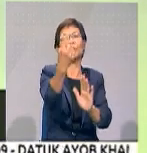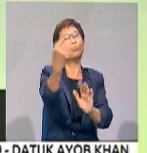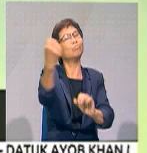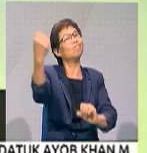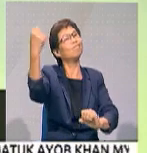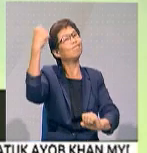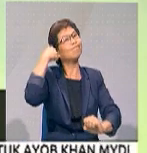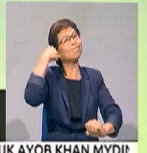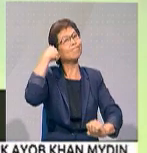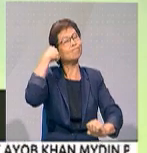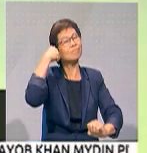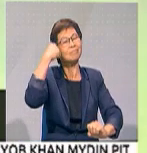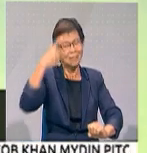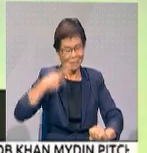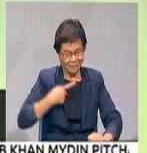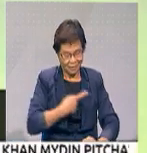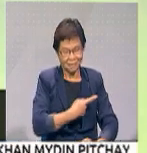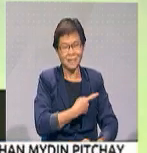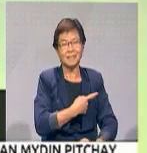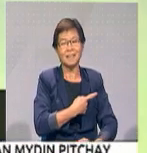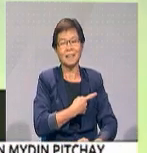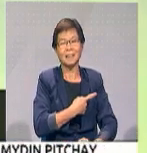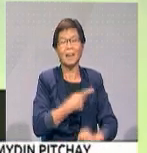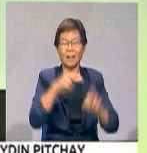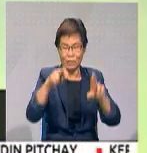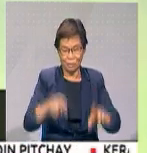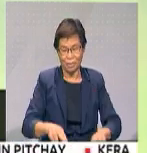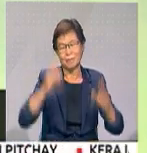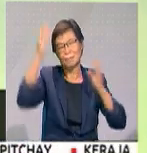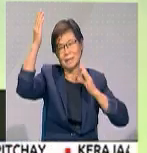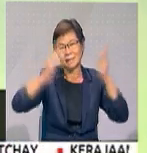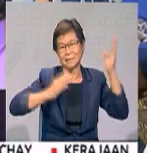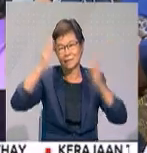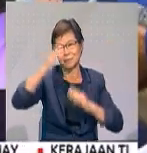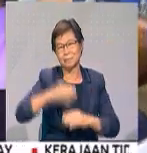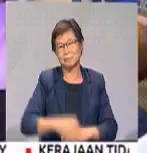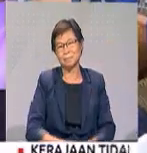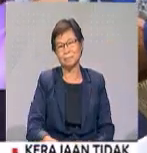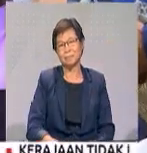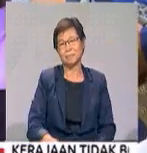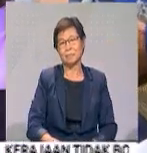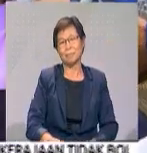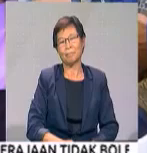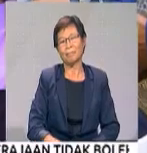kekuatan kita sebagai rakyat Malaysia.